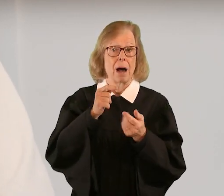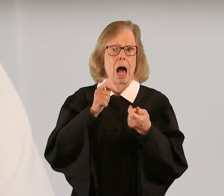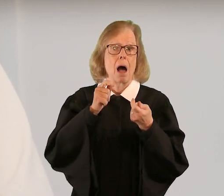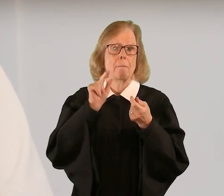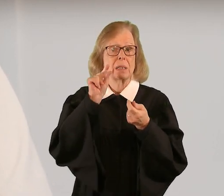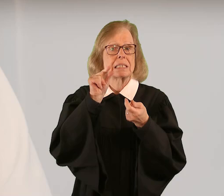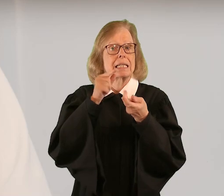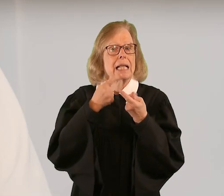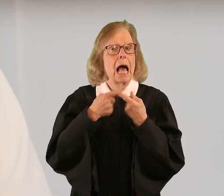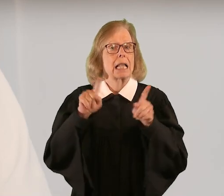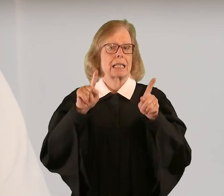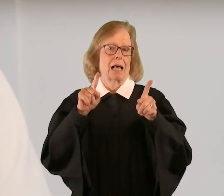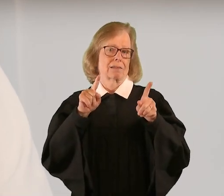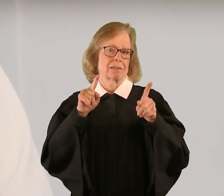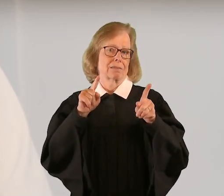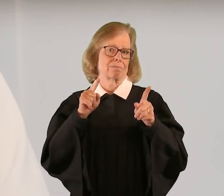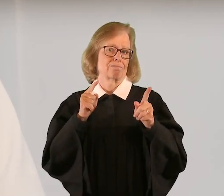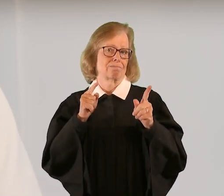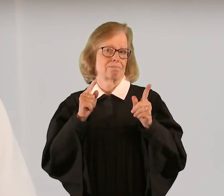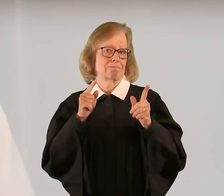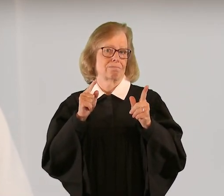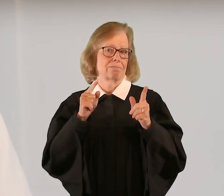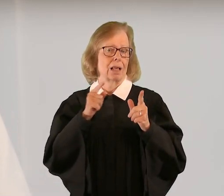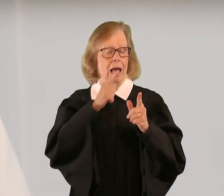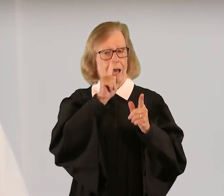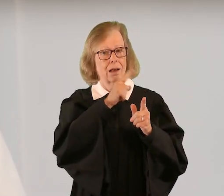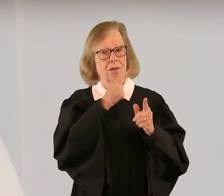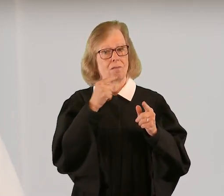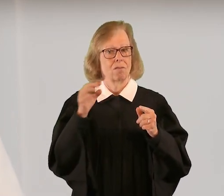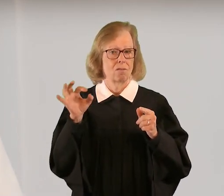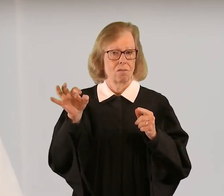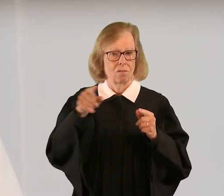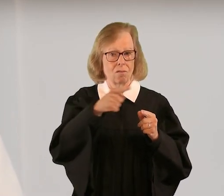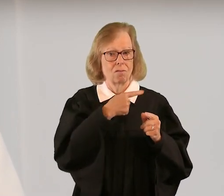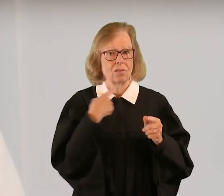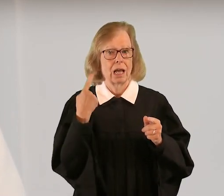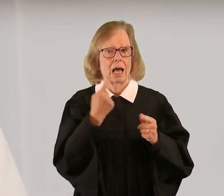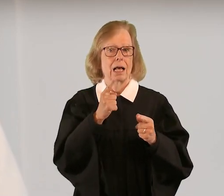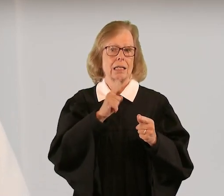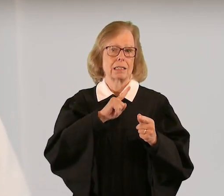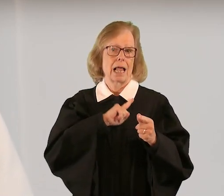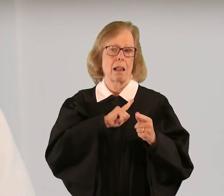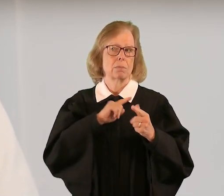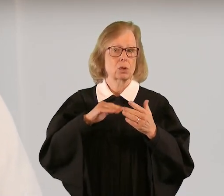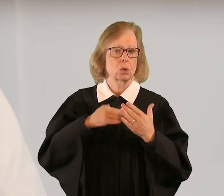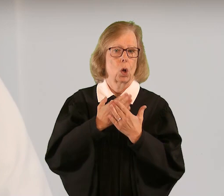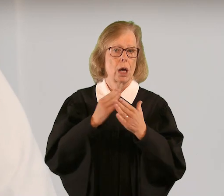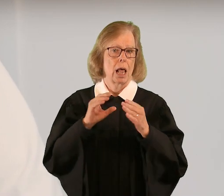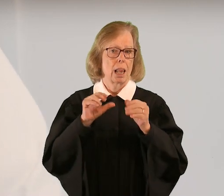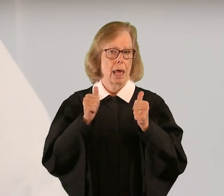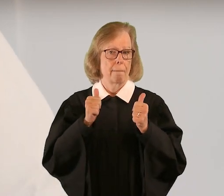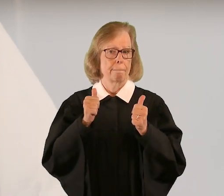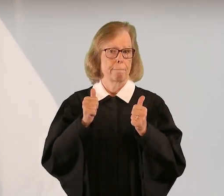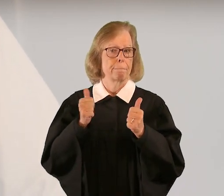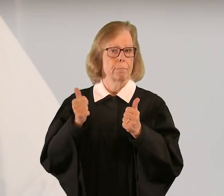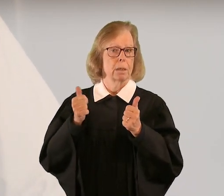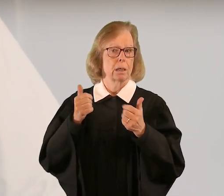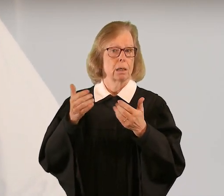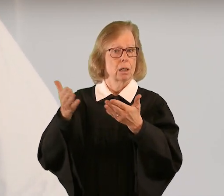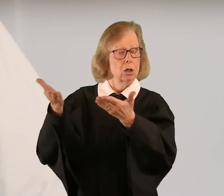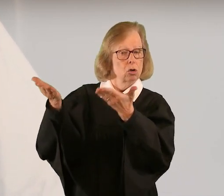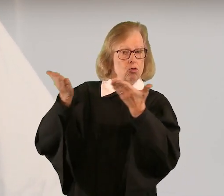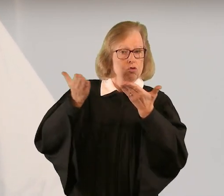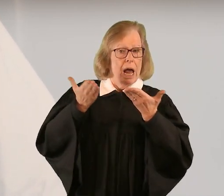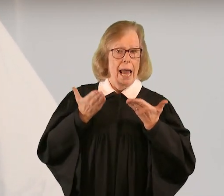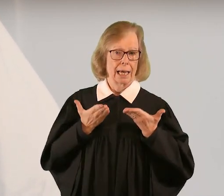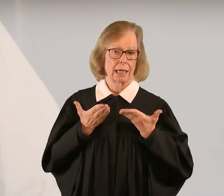heute an Ostern feiern. Jeder von uns hat das Geschenk dieses neuen Lebens erhalten. Jeder